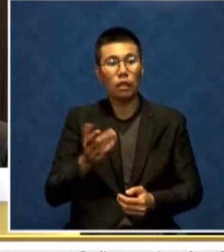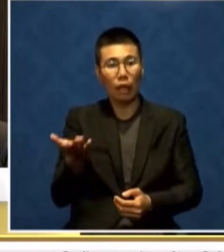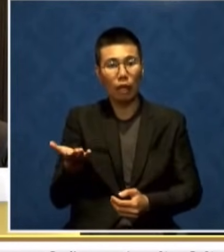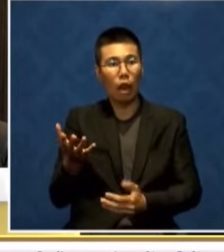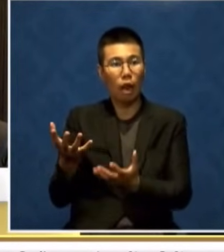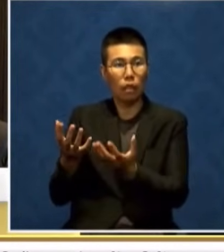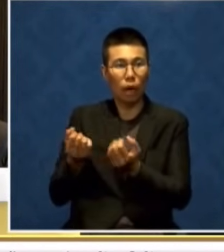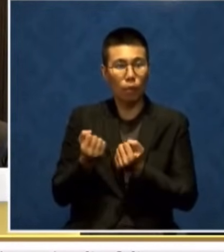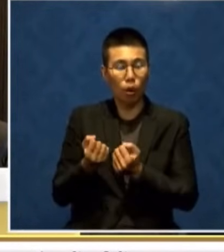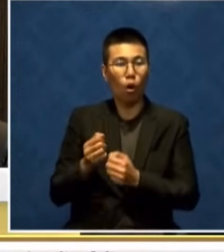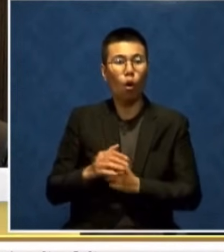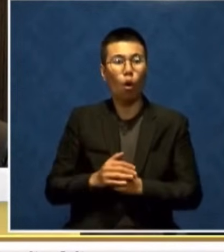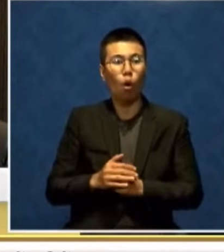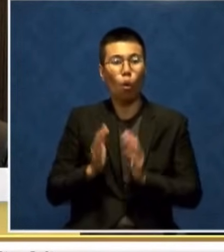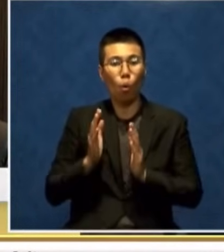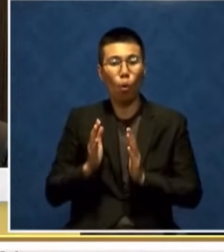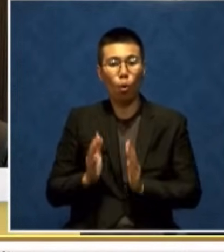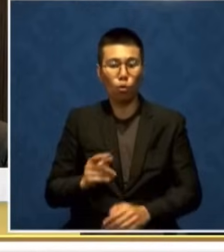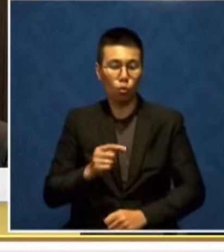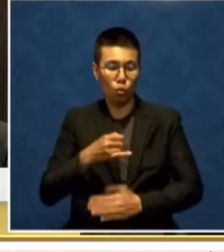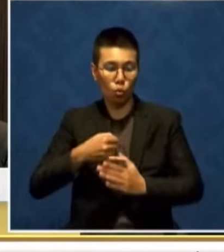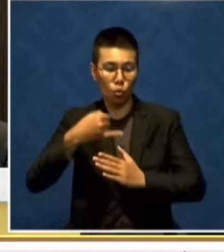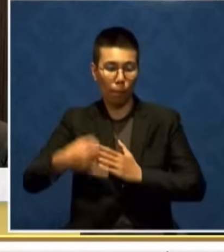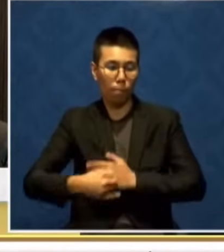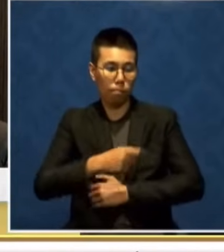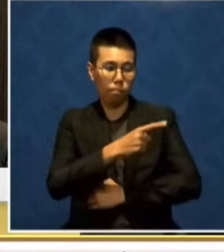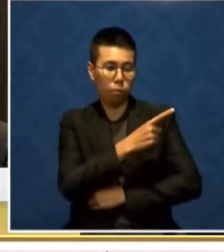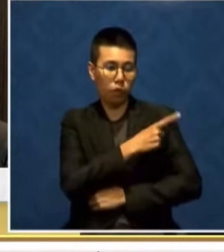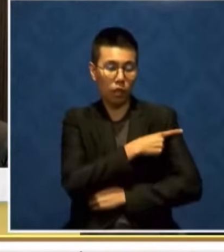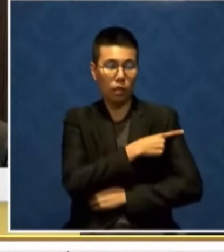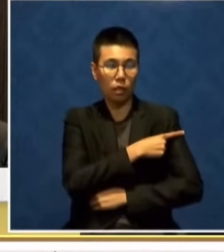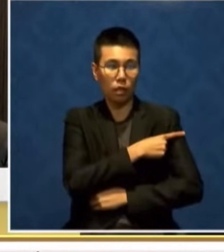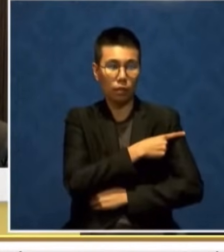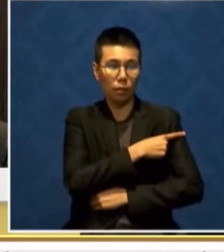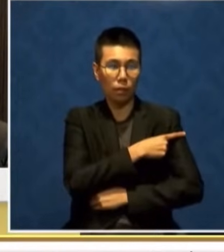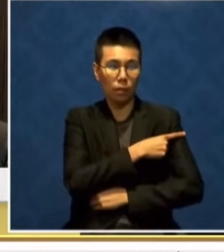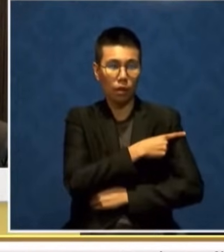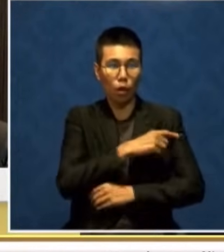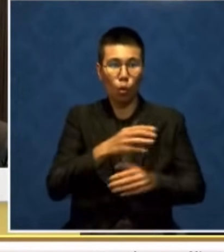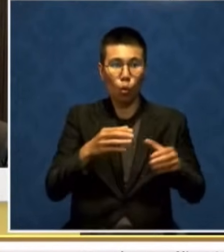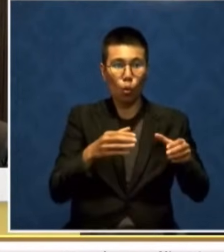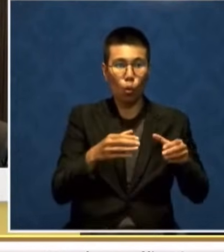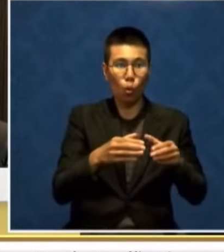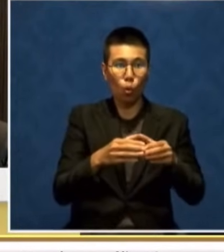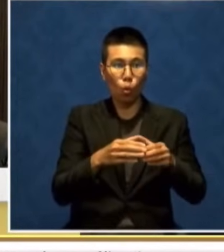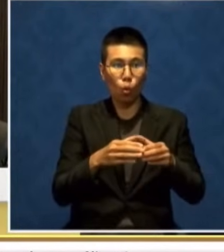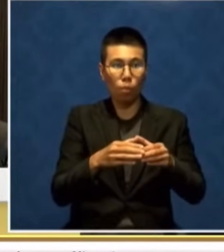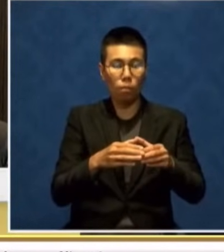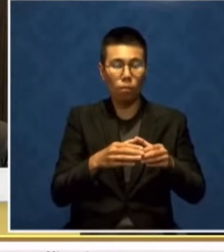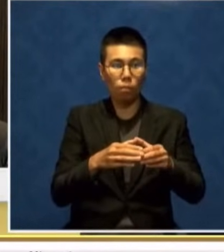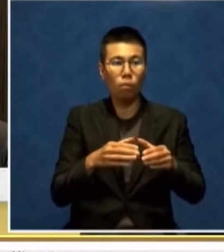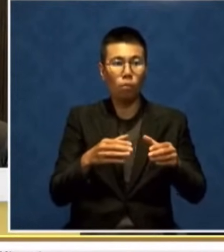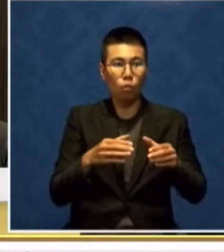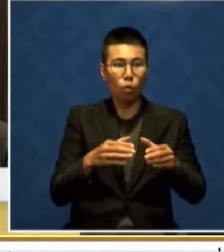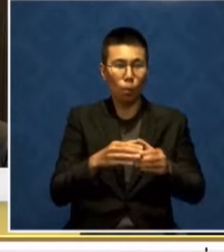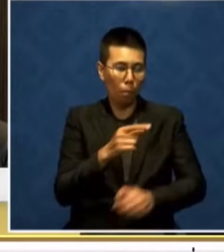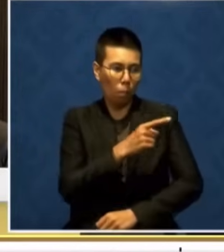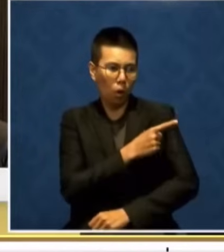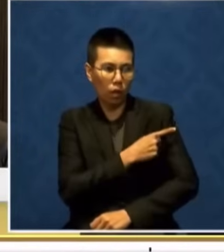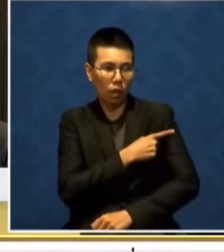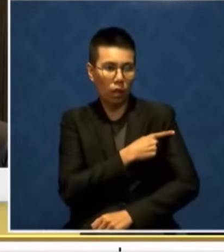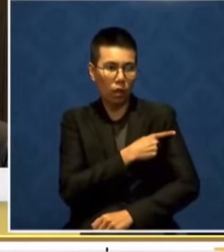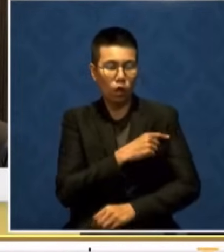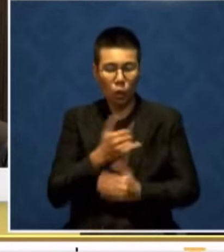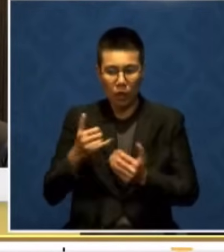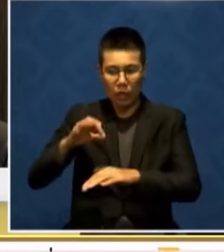ภายนอกที่จบปตรีซึ่งหลายครั้งท่านบอกว่าเป็นกลุ่มคุณวุฒิที่ขาดแคลนแต่